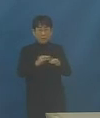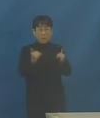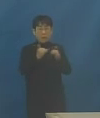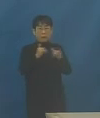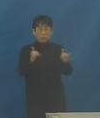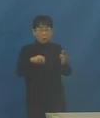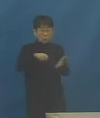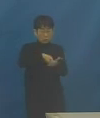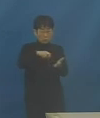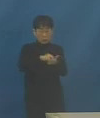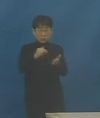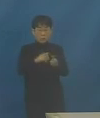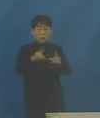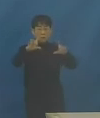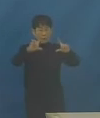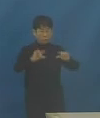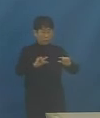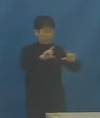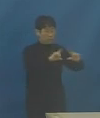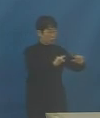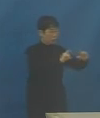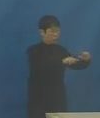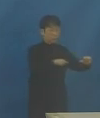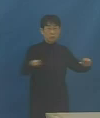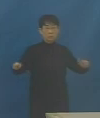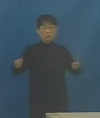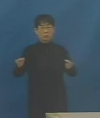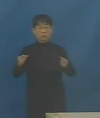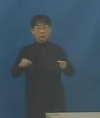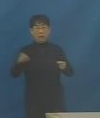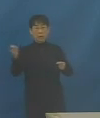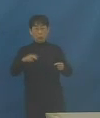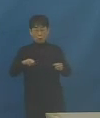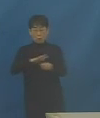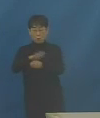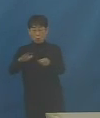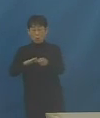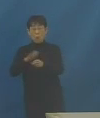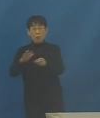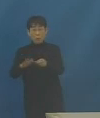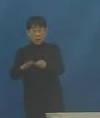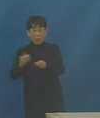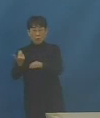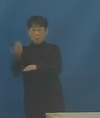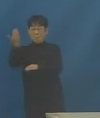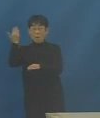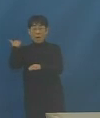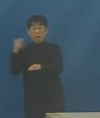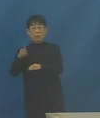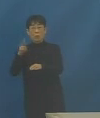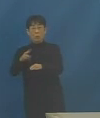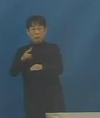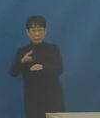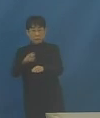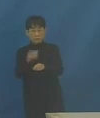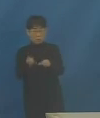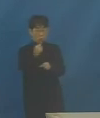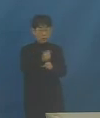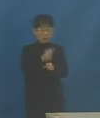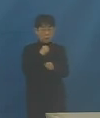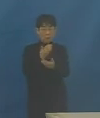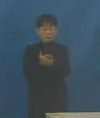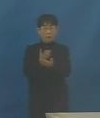とそれから本県で言えばですねまああの正直あのサインの